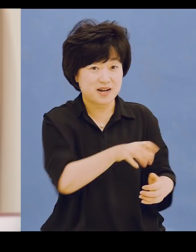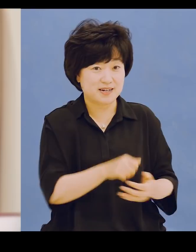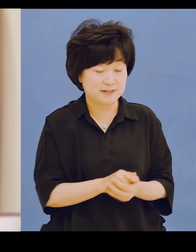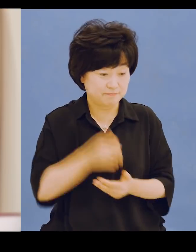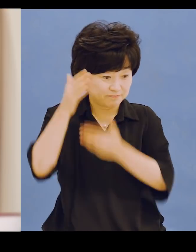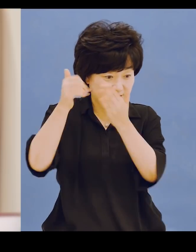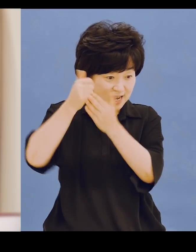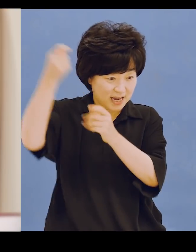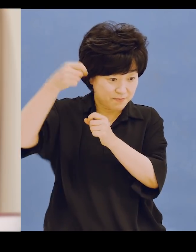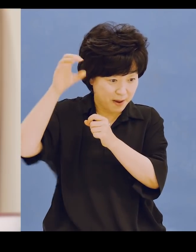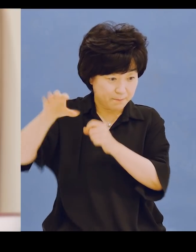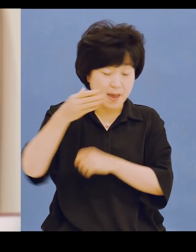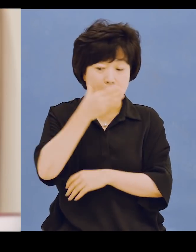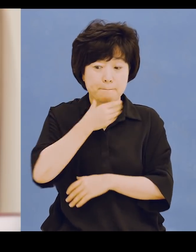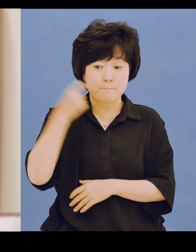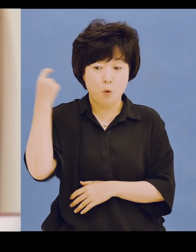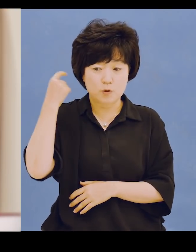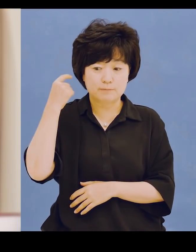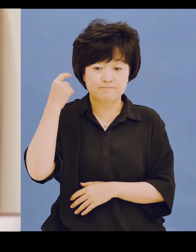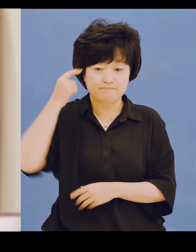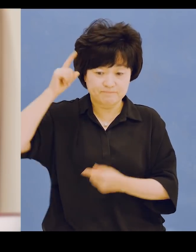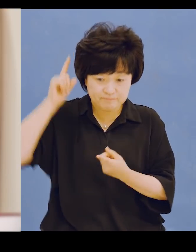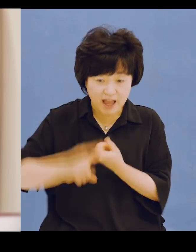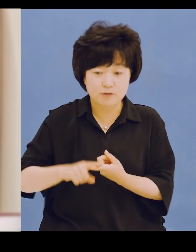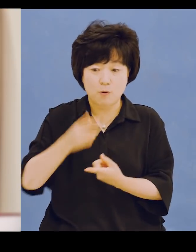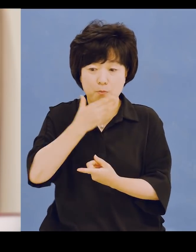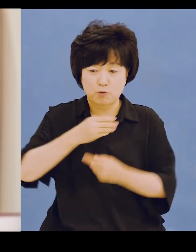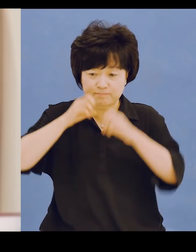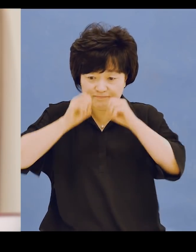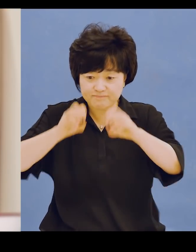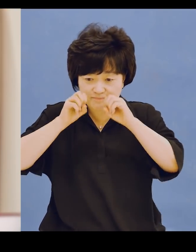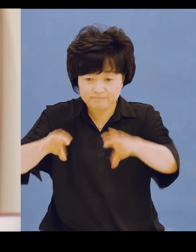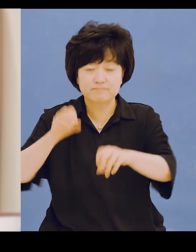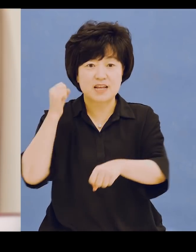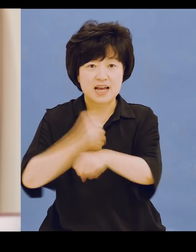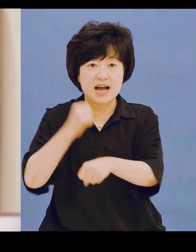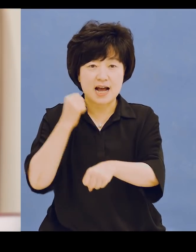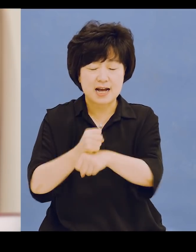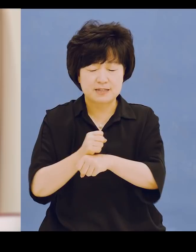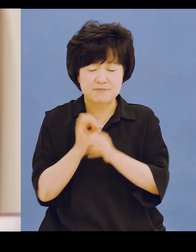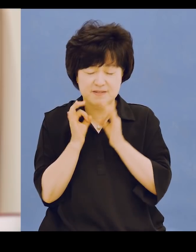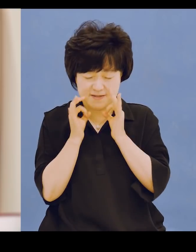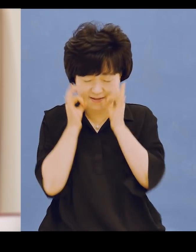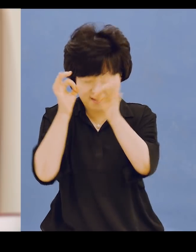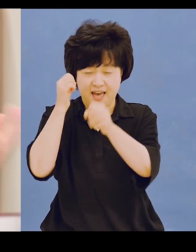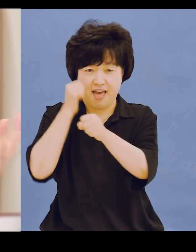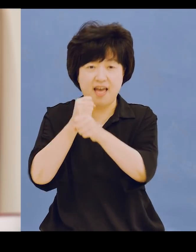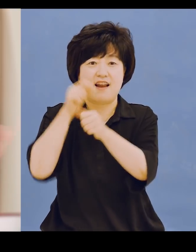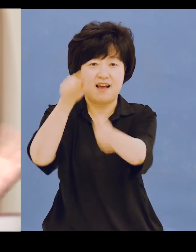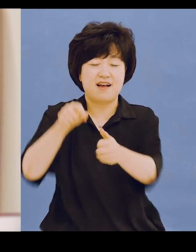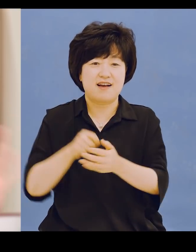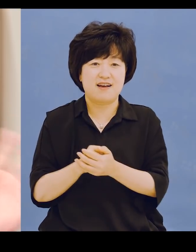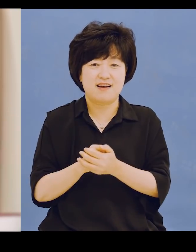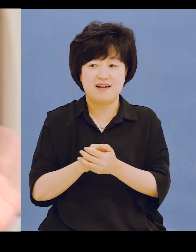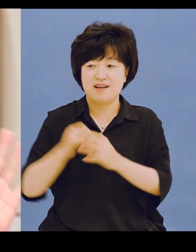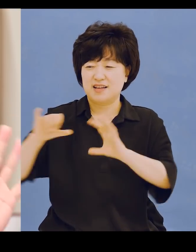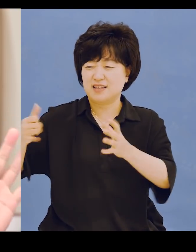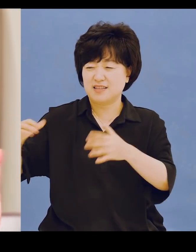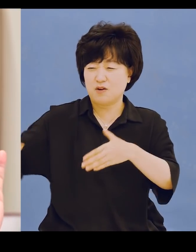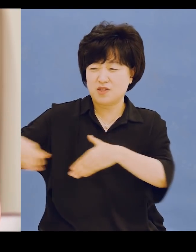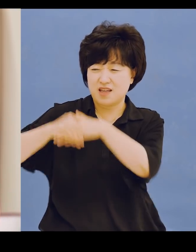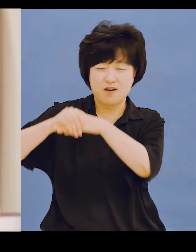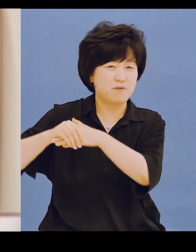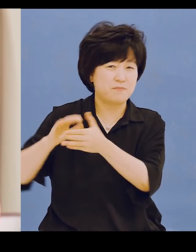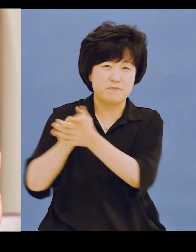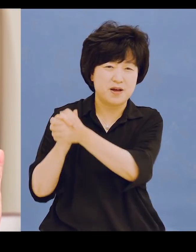하나님 앞에서 복음이 복음되는 것에 오직 몸부림쳐라. 세상과 손잡지